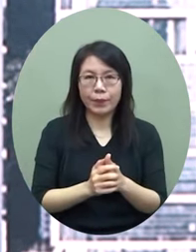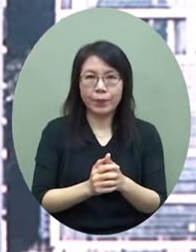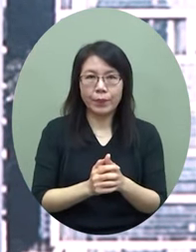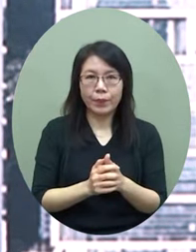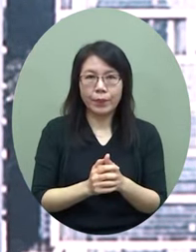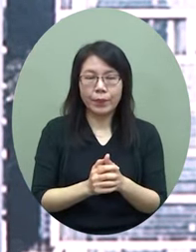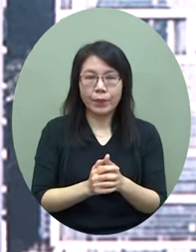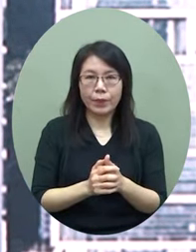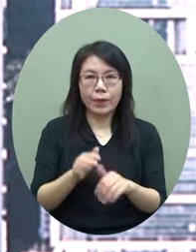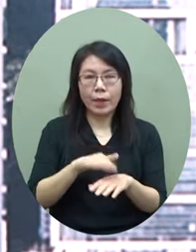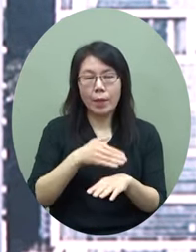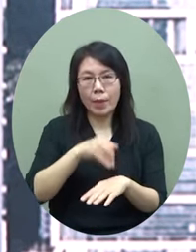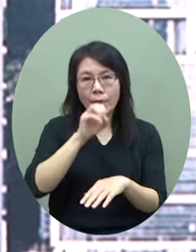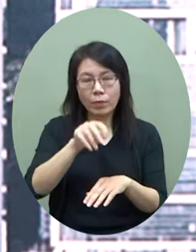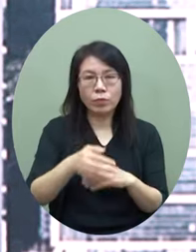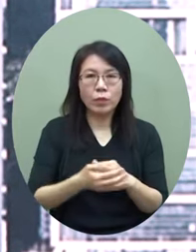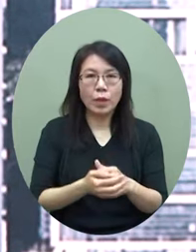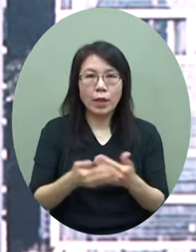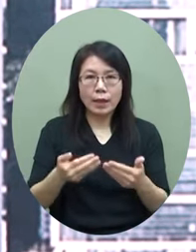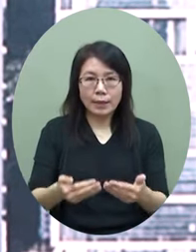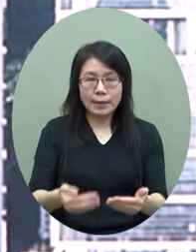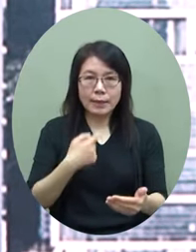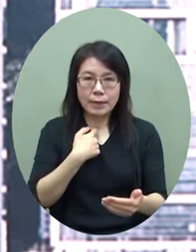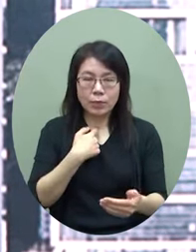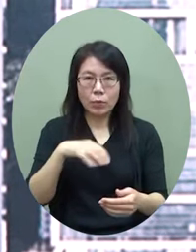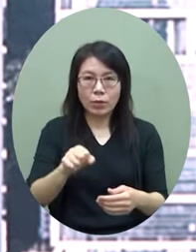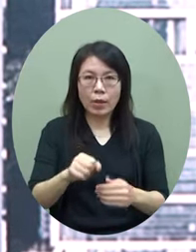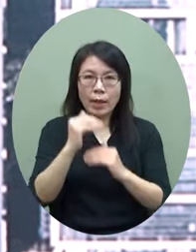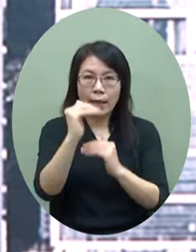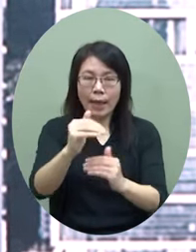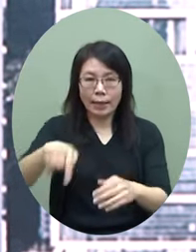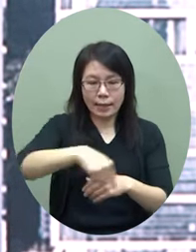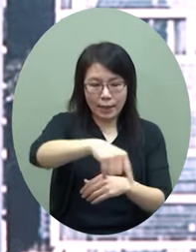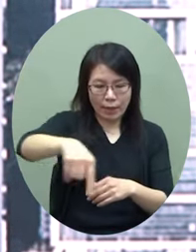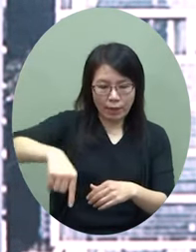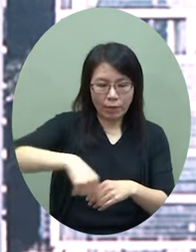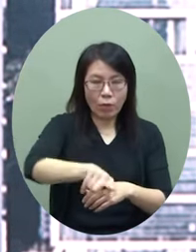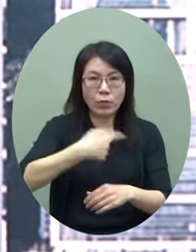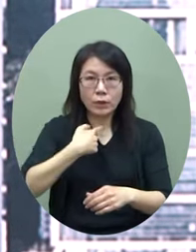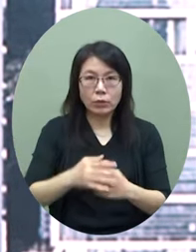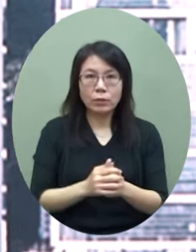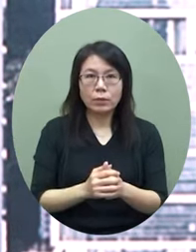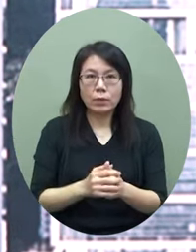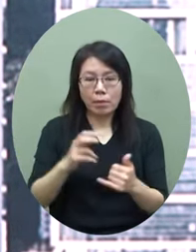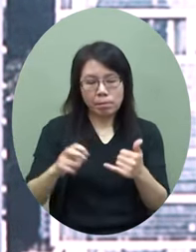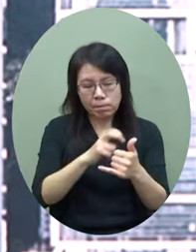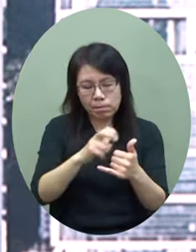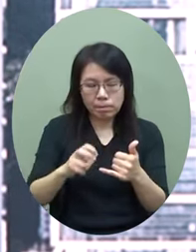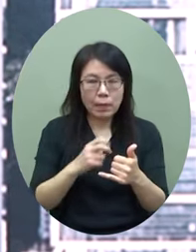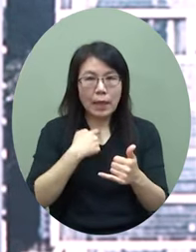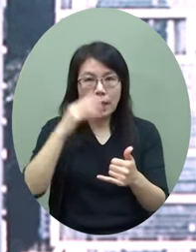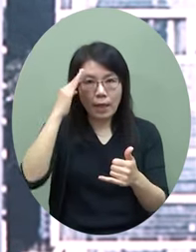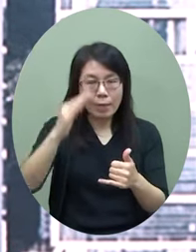我剛才覆述了這次要用到受限區域來進行檢測就是